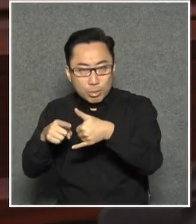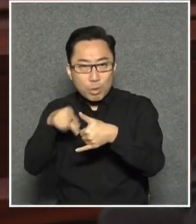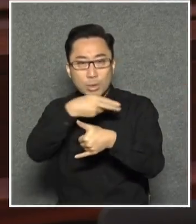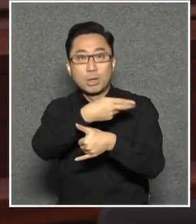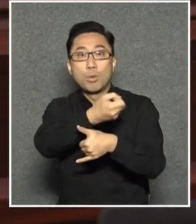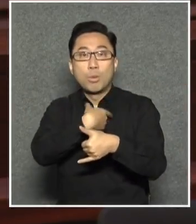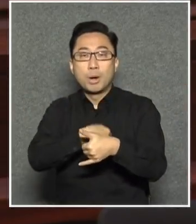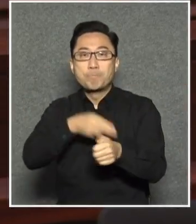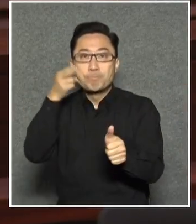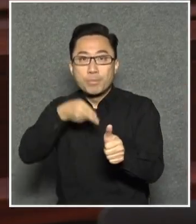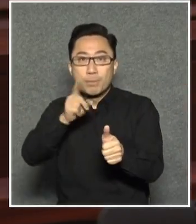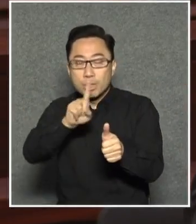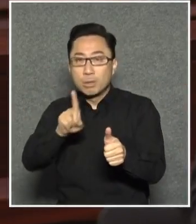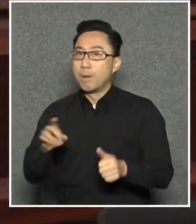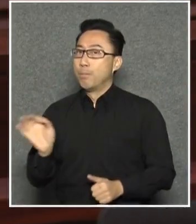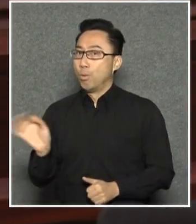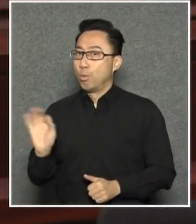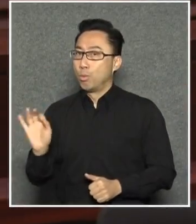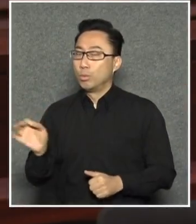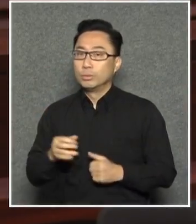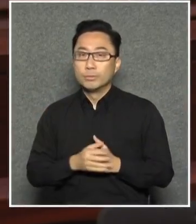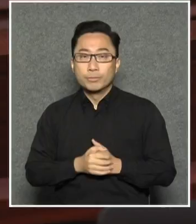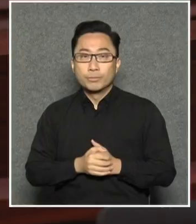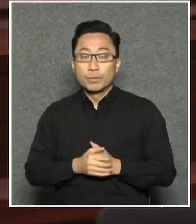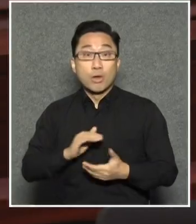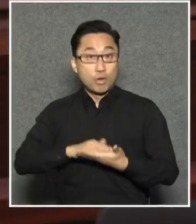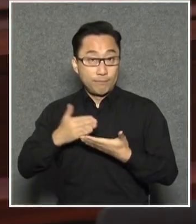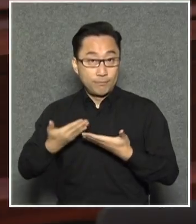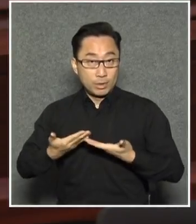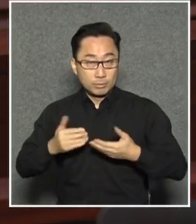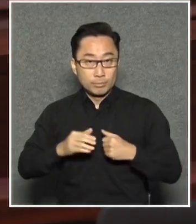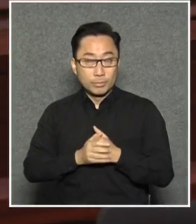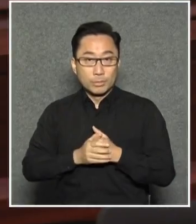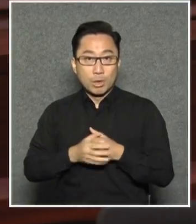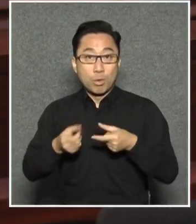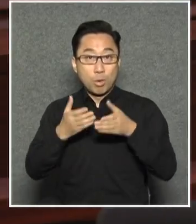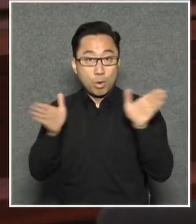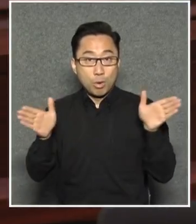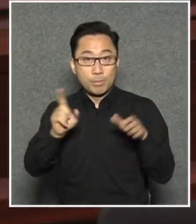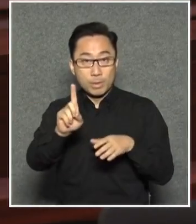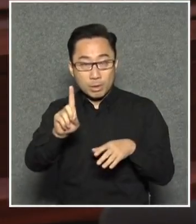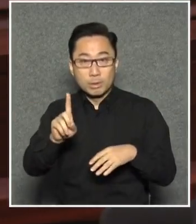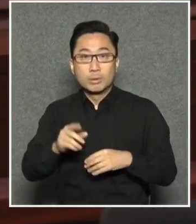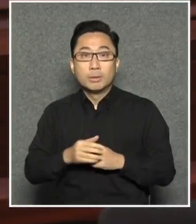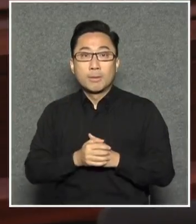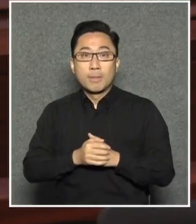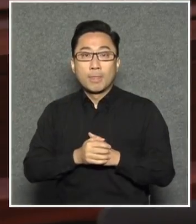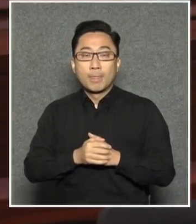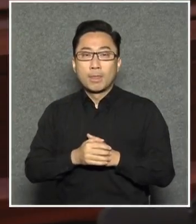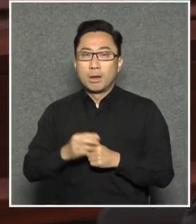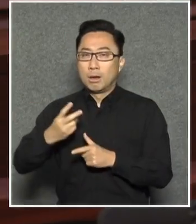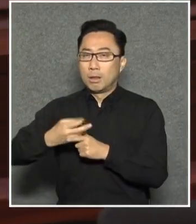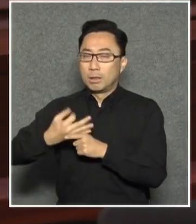陰定任何一個人的，反而呢就只是在公開的途徑呢，直到目前為止只是在幾個月前見